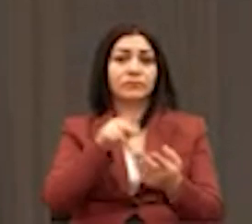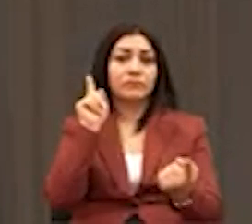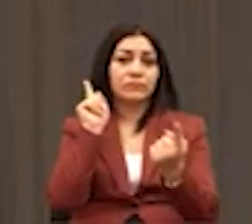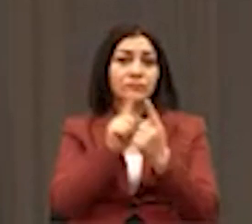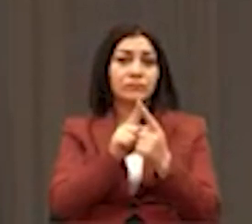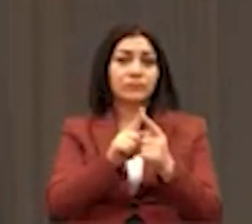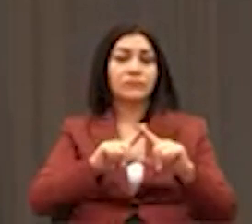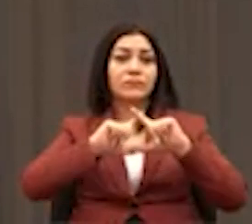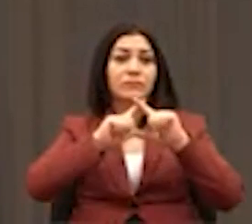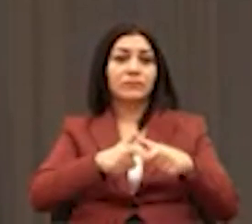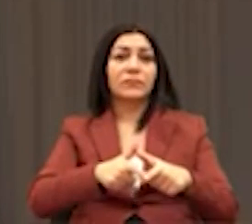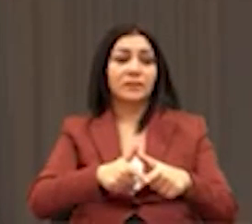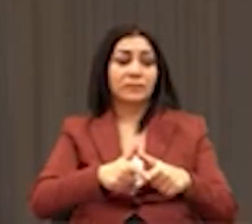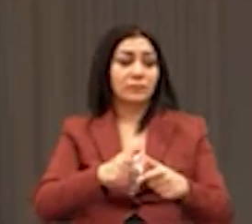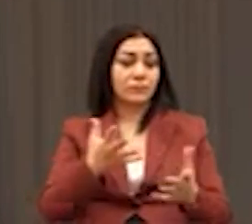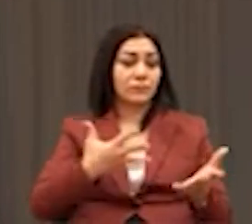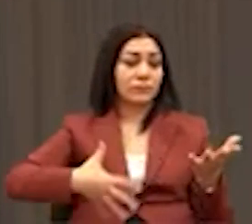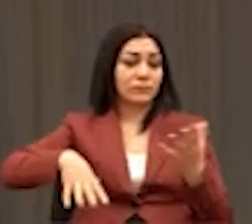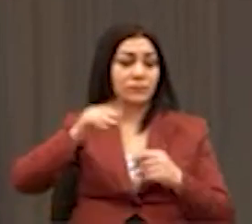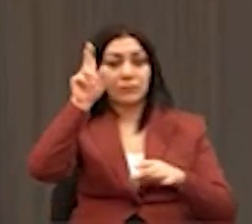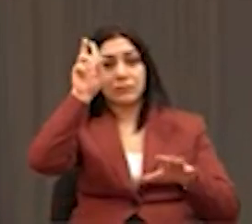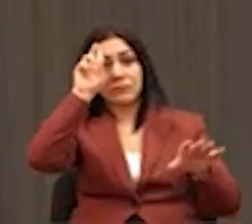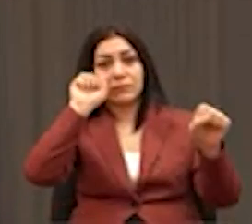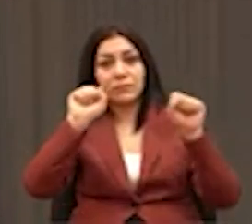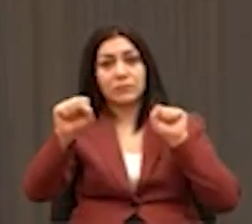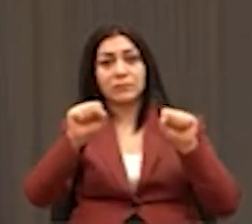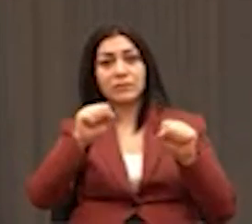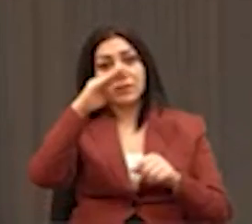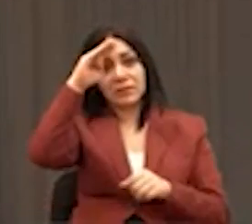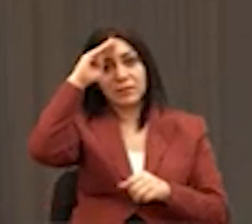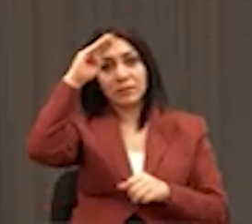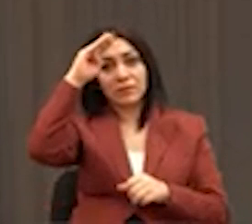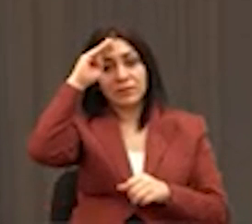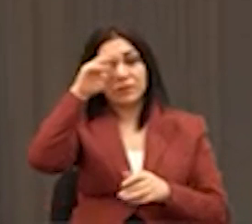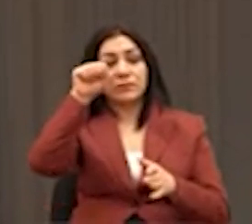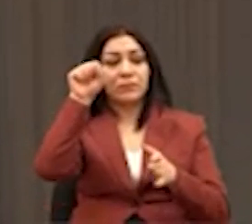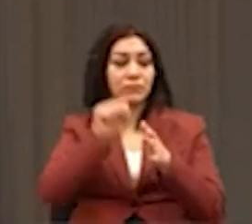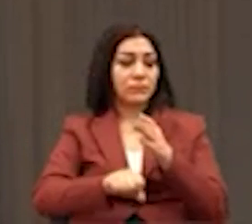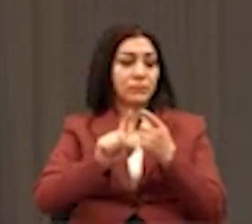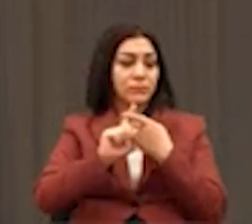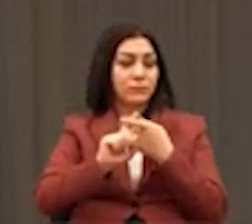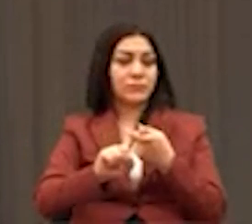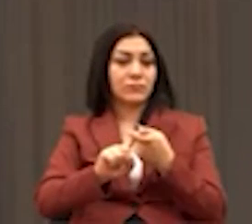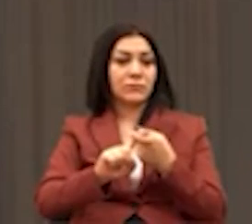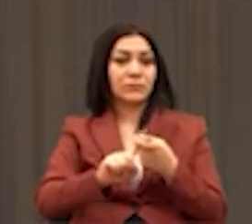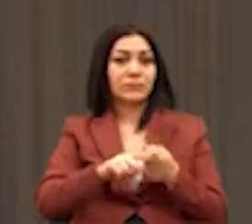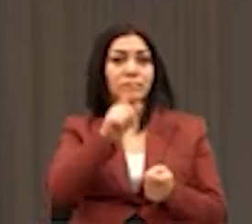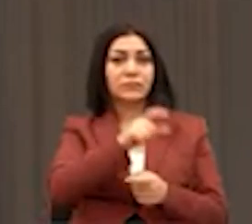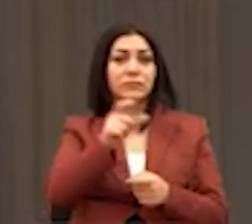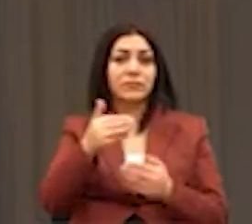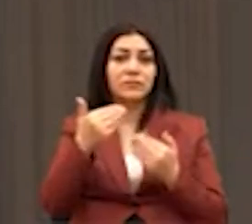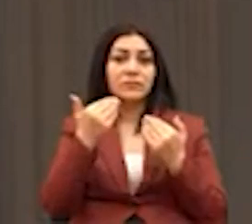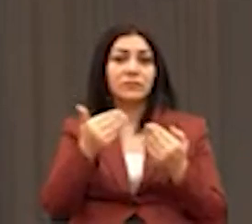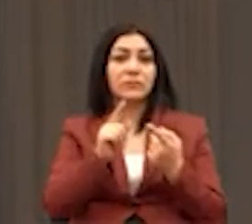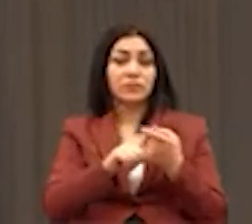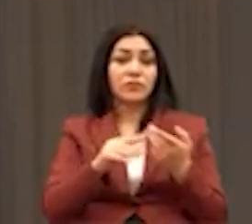բոլոր պատասխանը տալ։ Բոլոր իշխանությունները հաշվետու են մեր տղաների սպանդի հետ կապված, ամեն մեկը իր մասով։ Ես